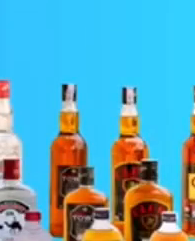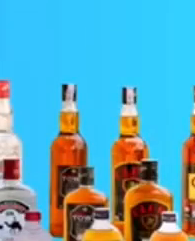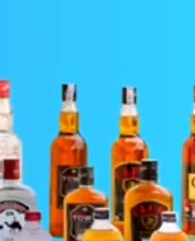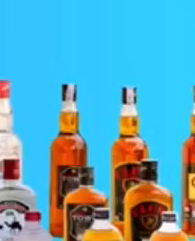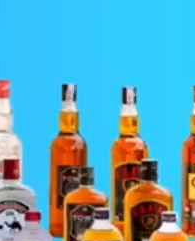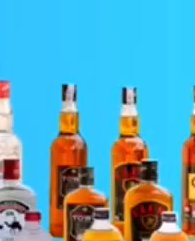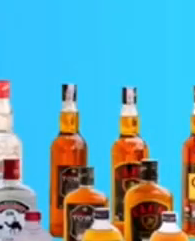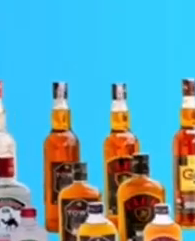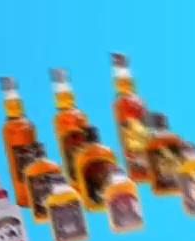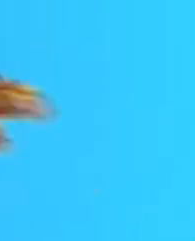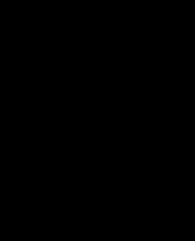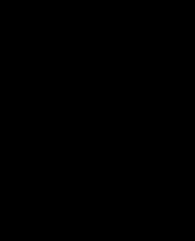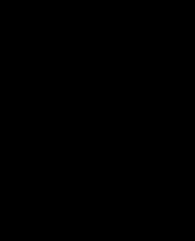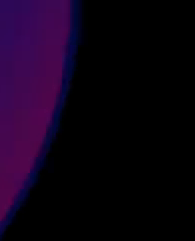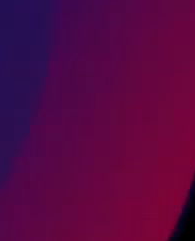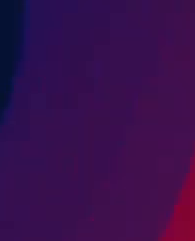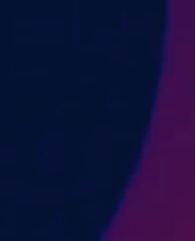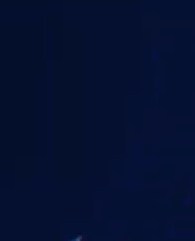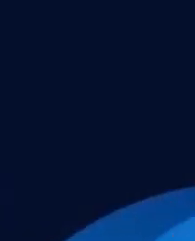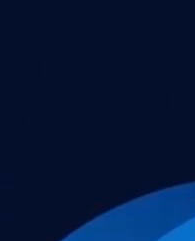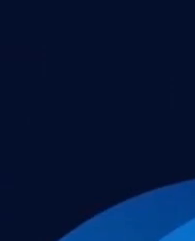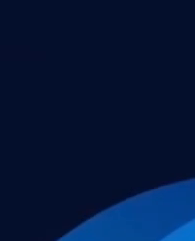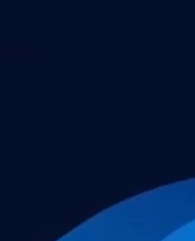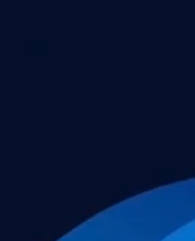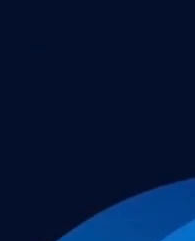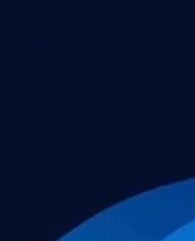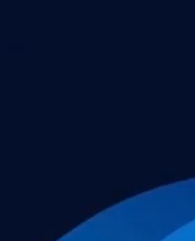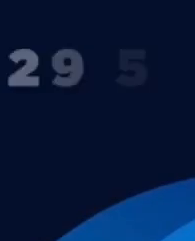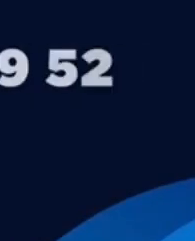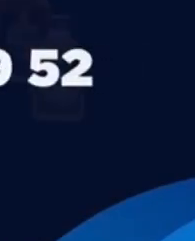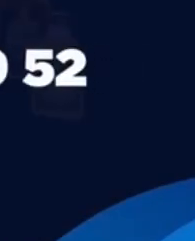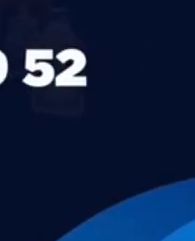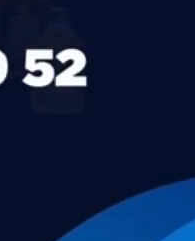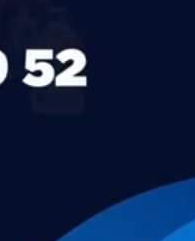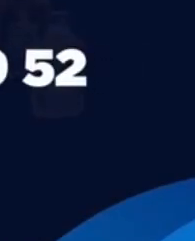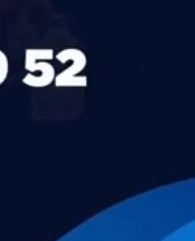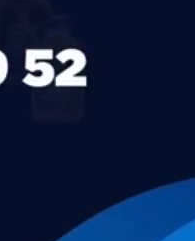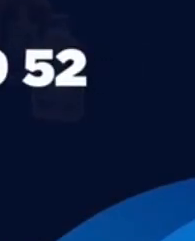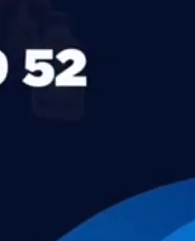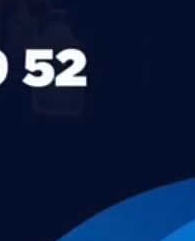za nguvu jini limited, mwaduhamagara kuri telefone ngendanwa